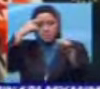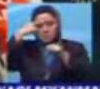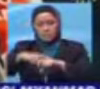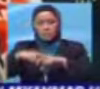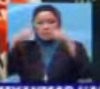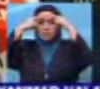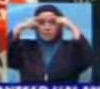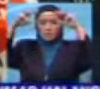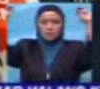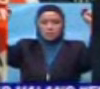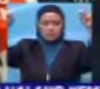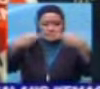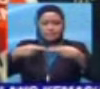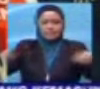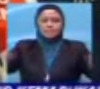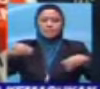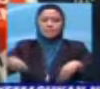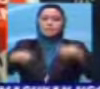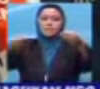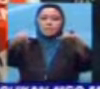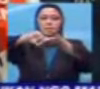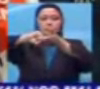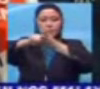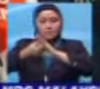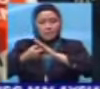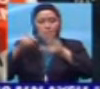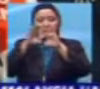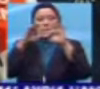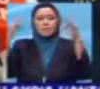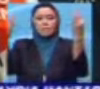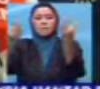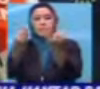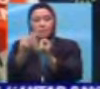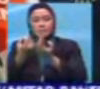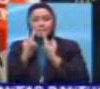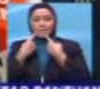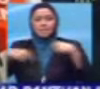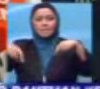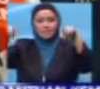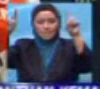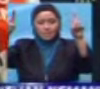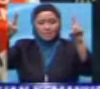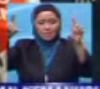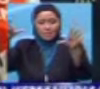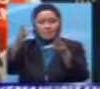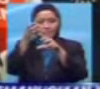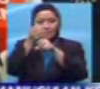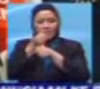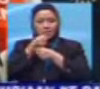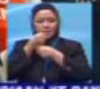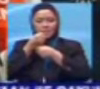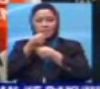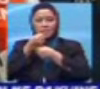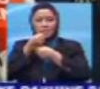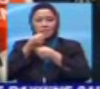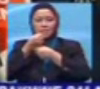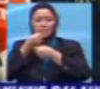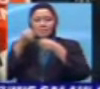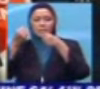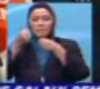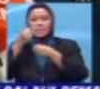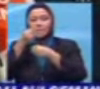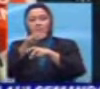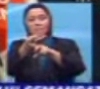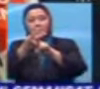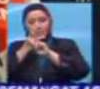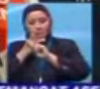melancarkannya, memberi kunci kepada keluarga-keluarga yang berjaya dalam apa ni mendapatkan loan